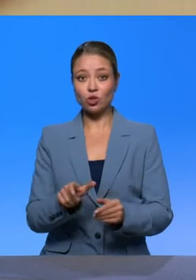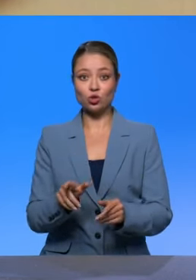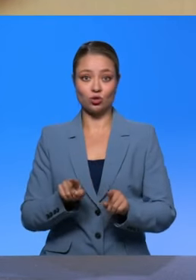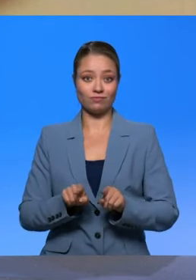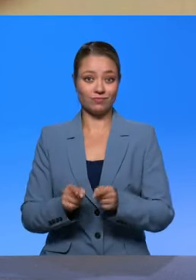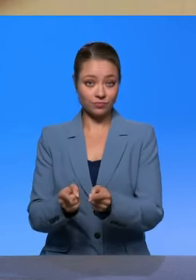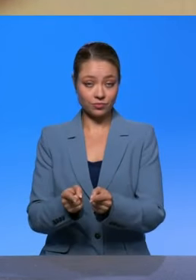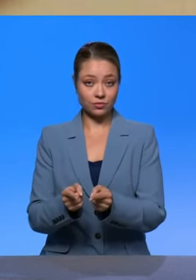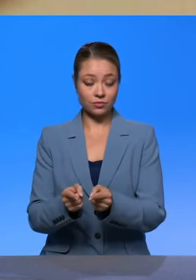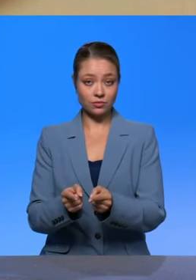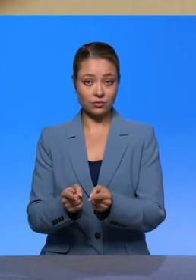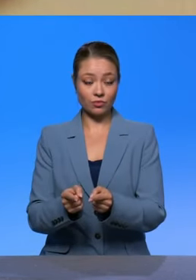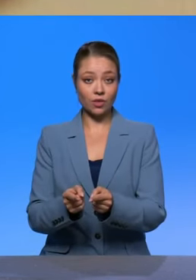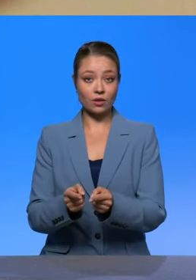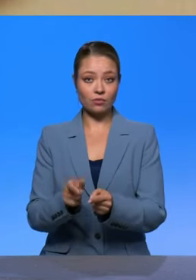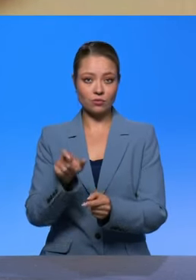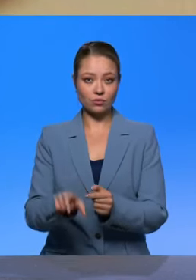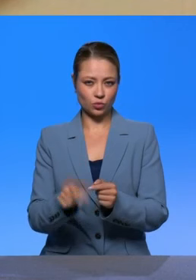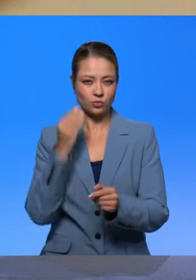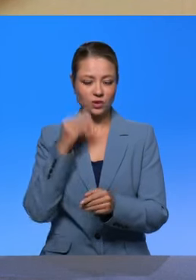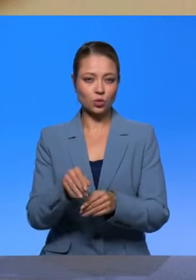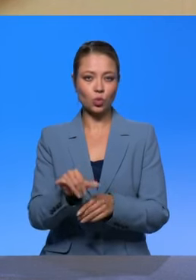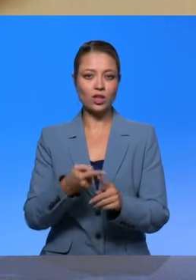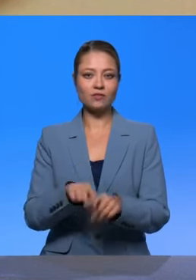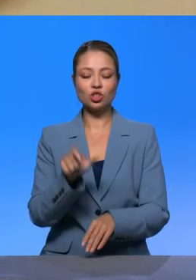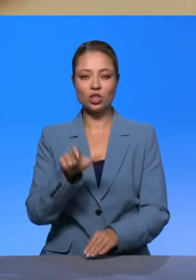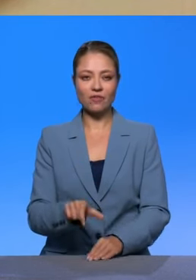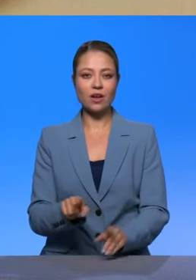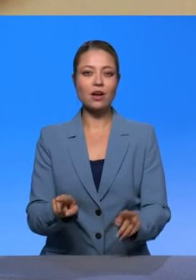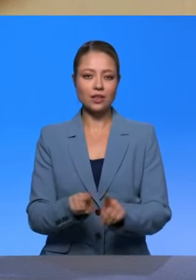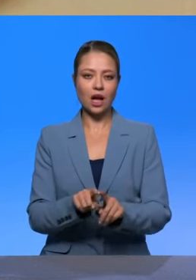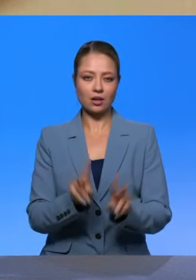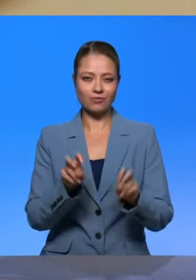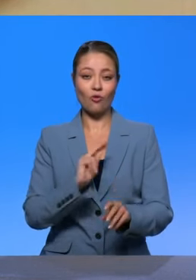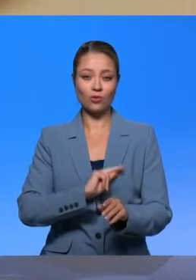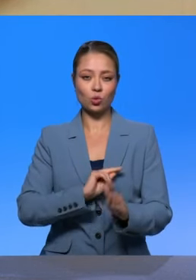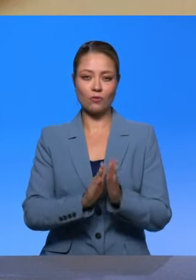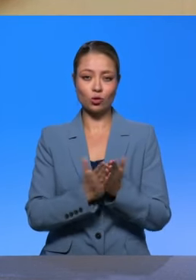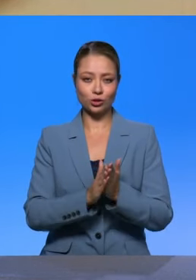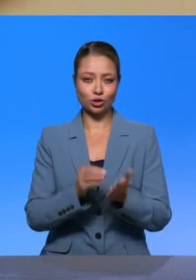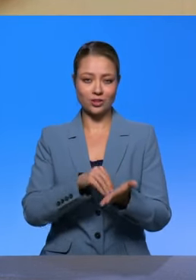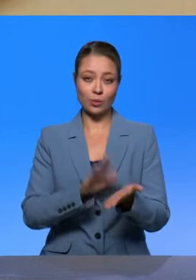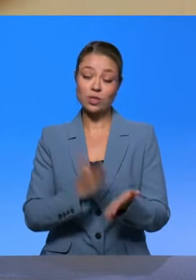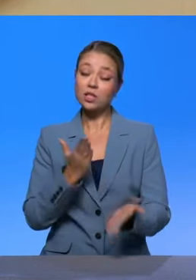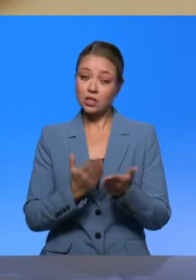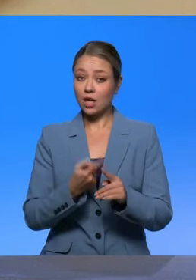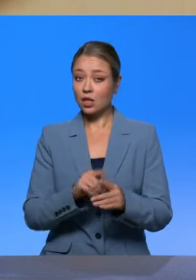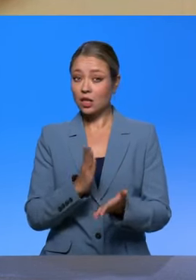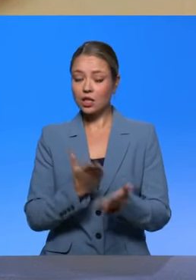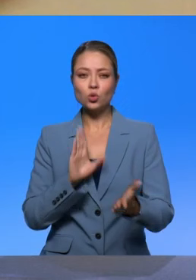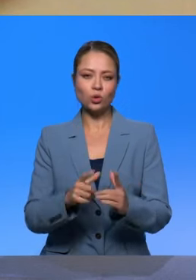если... Ну, ясновидящую, в смысле, у этого человека, видимо, так в трудовой книжке записано, если она у нее есть, или, может быть, на визитной карточке